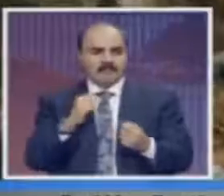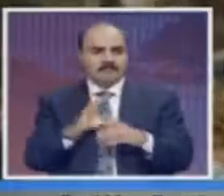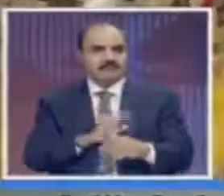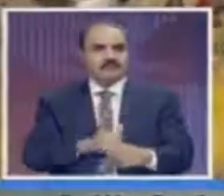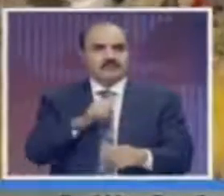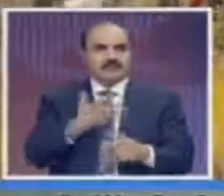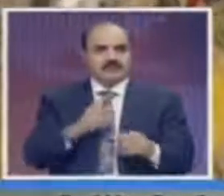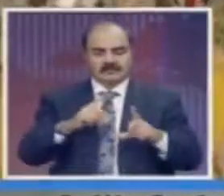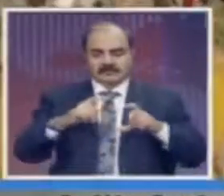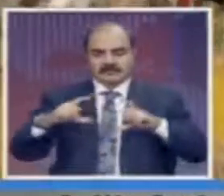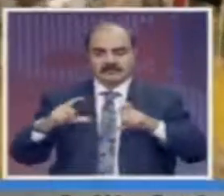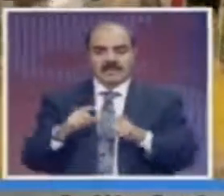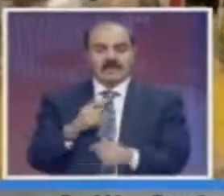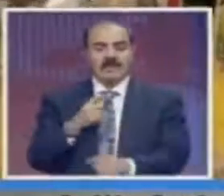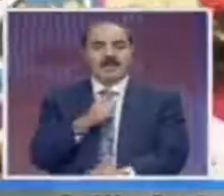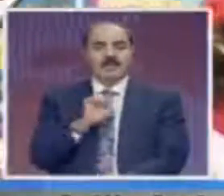العظيم في أكتوبر عام